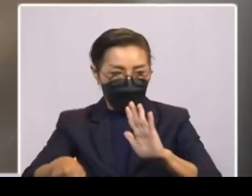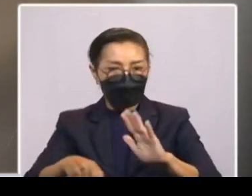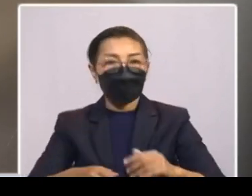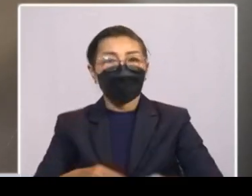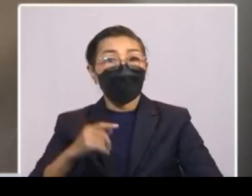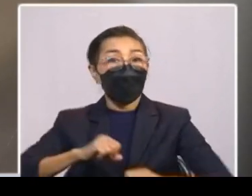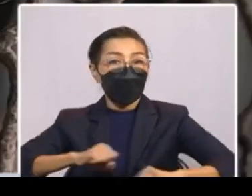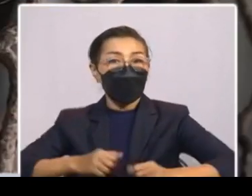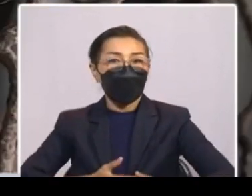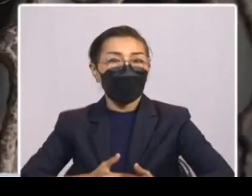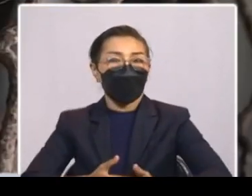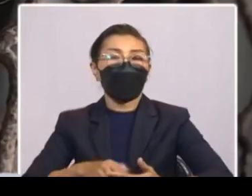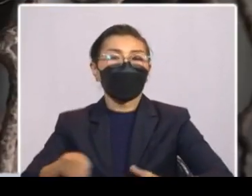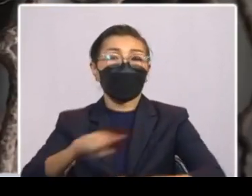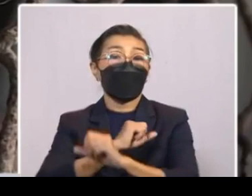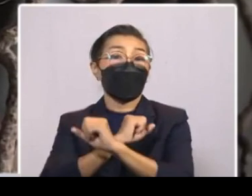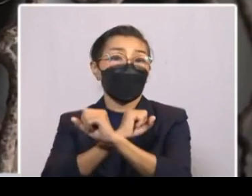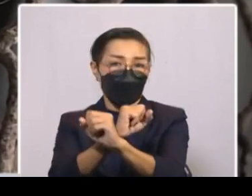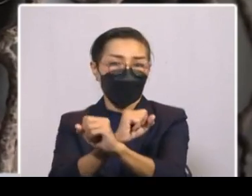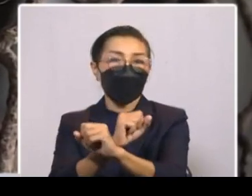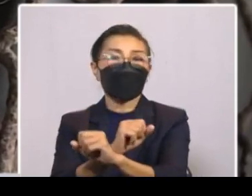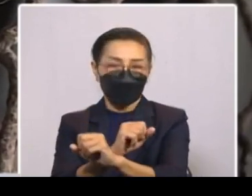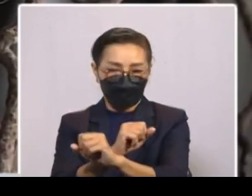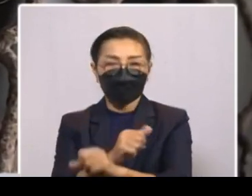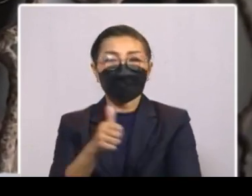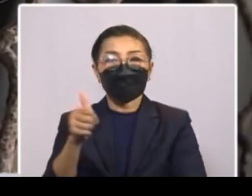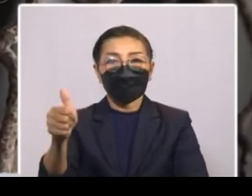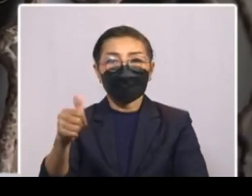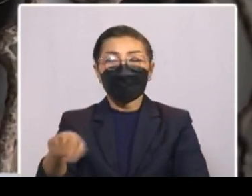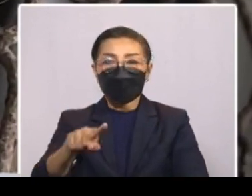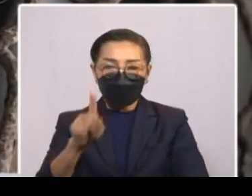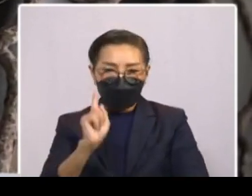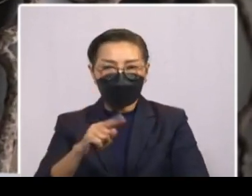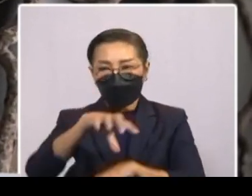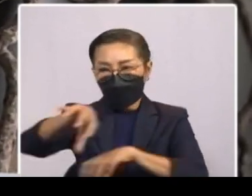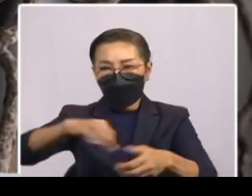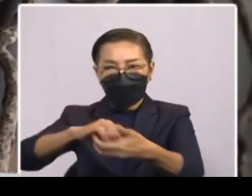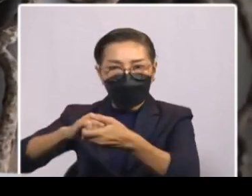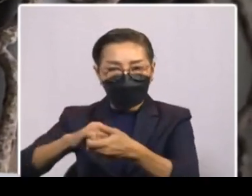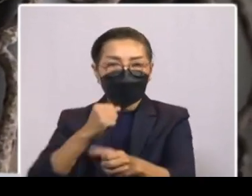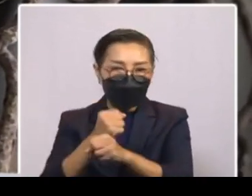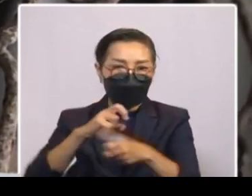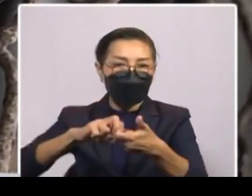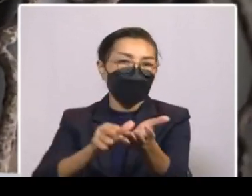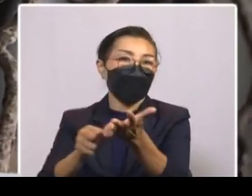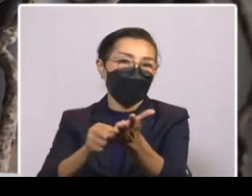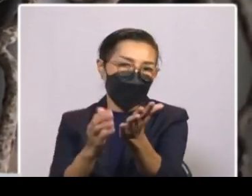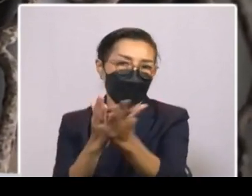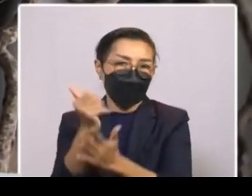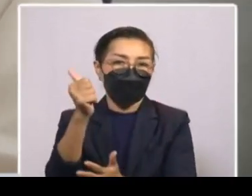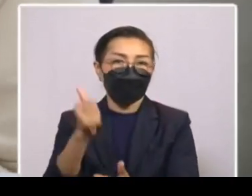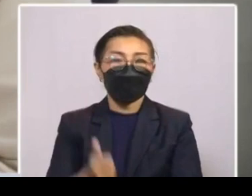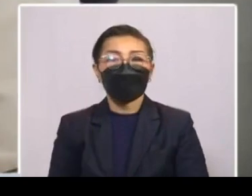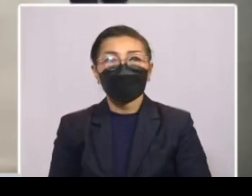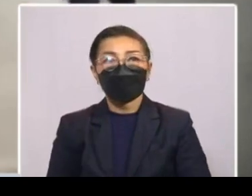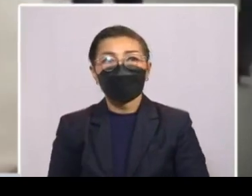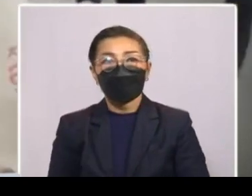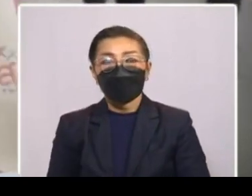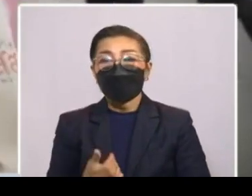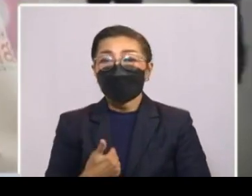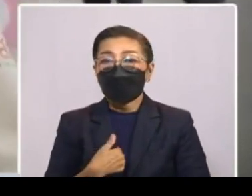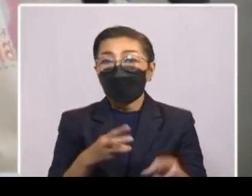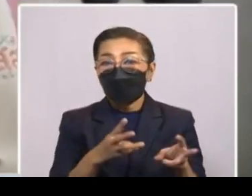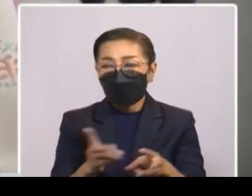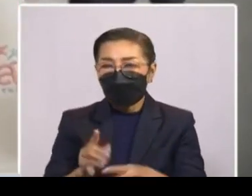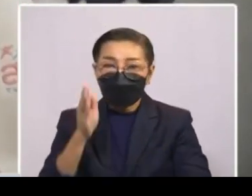อาศัยการเชื่อมข้อมูลและหน่วยงานที่เกี่ยวข้องร่วมการแก้ไขปัญหาจึงจะสำเร็จผล สุดท้ายเราก็ทั้งออกเป็น